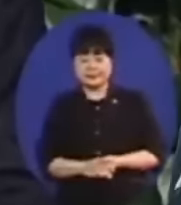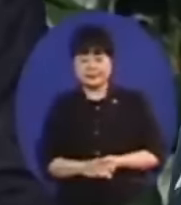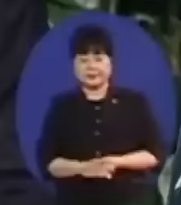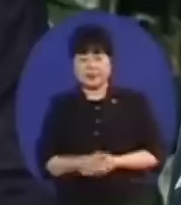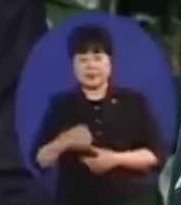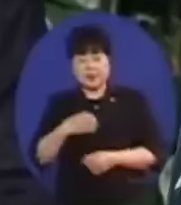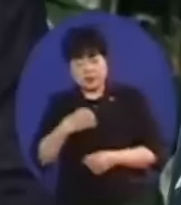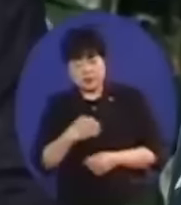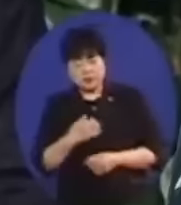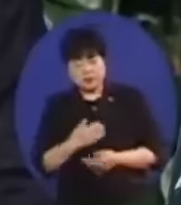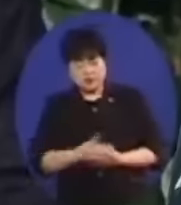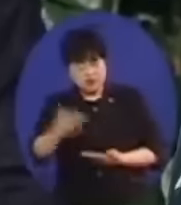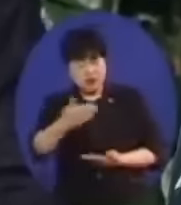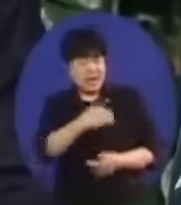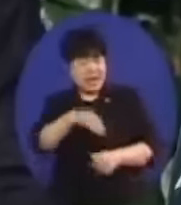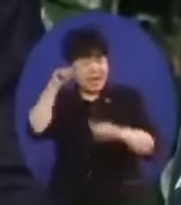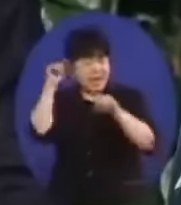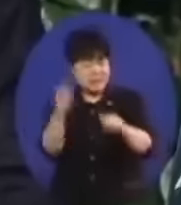염려 근심은 물러가라.